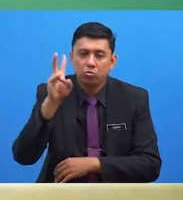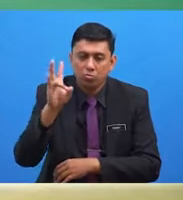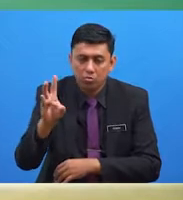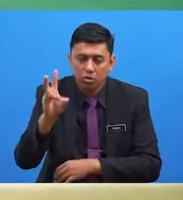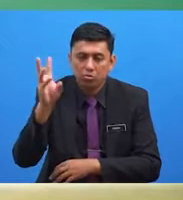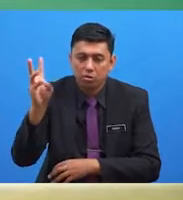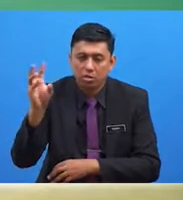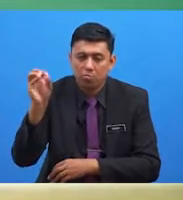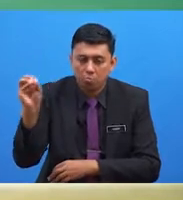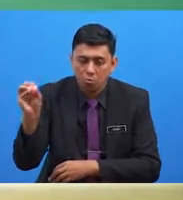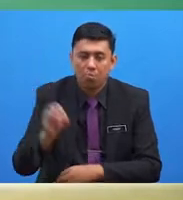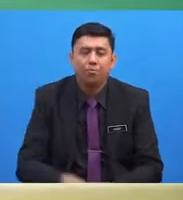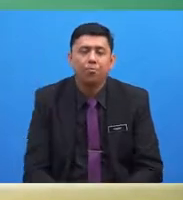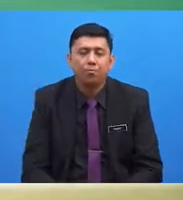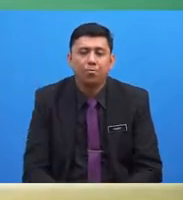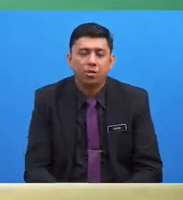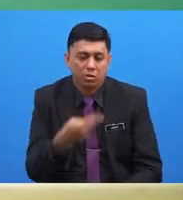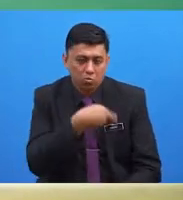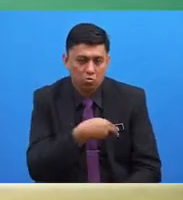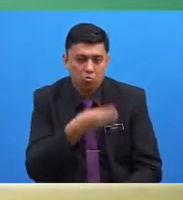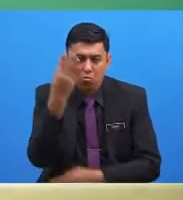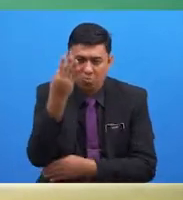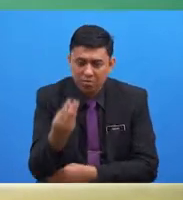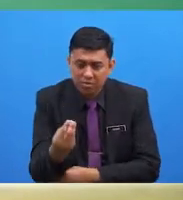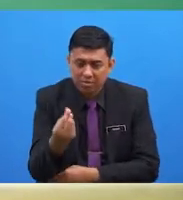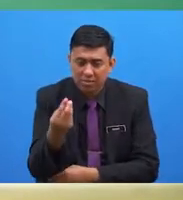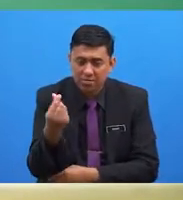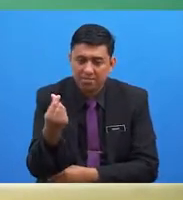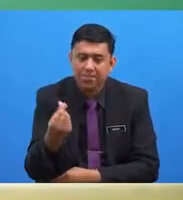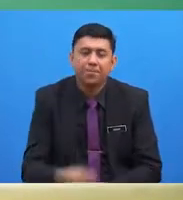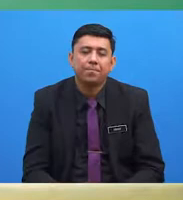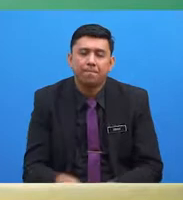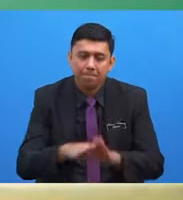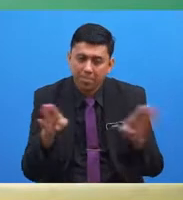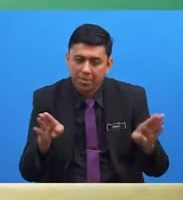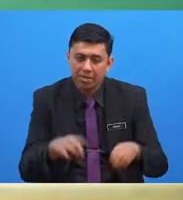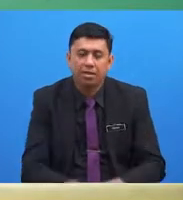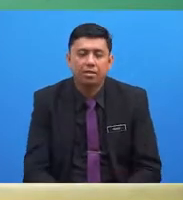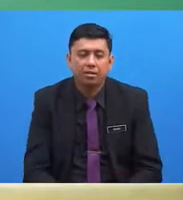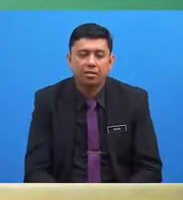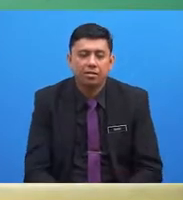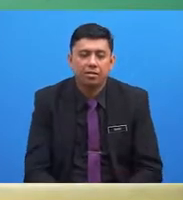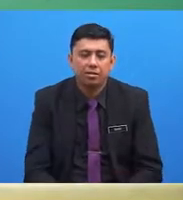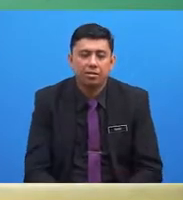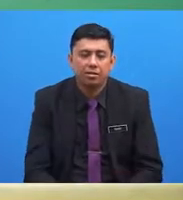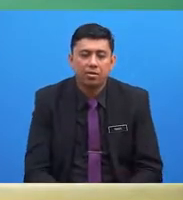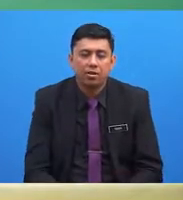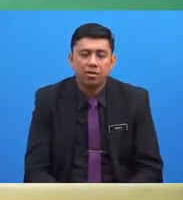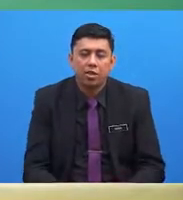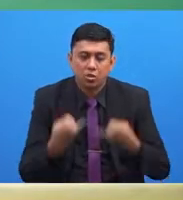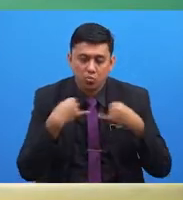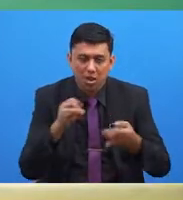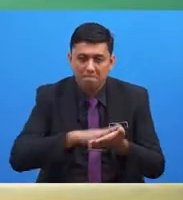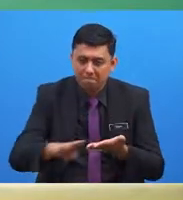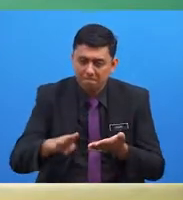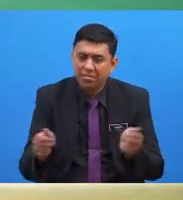RM24,760. Untuk menentukan nilai untung kasar, anda perlu mencari perbezaan di antara nilai jualan